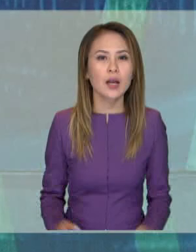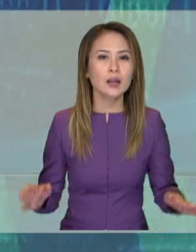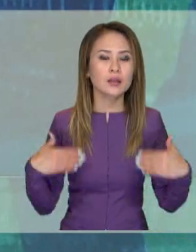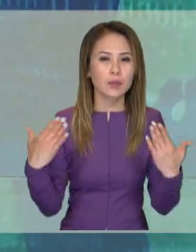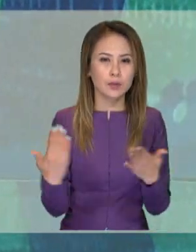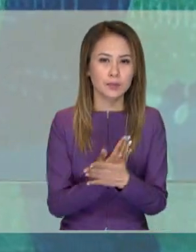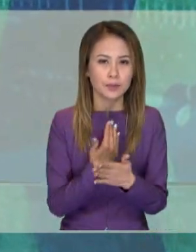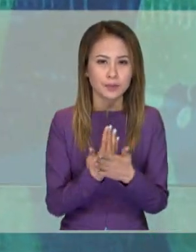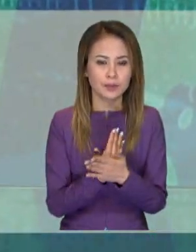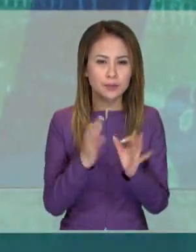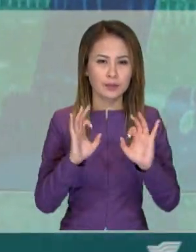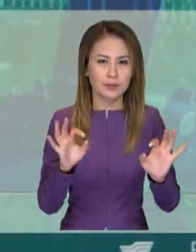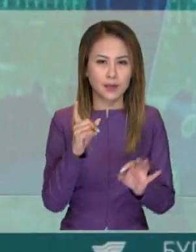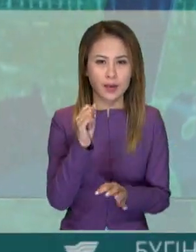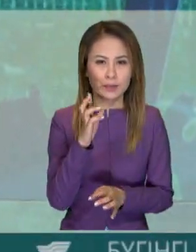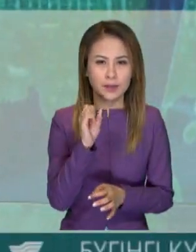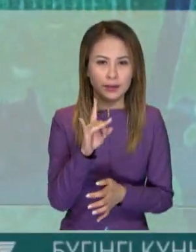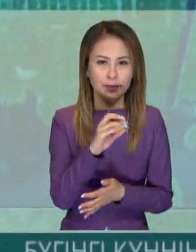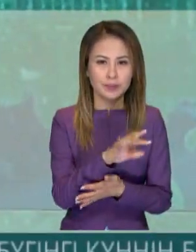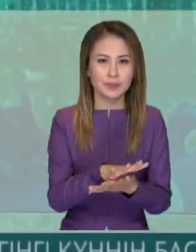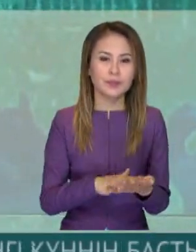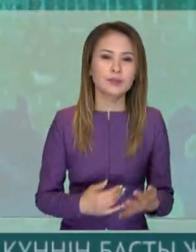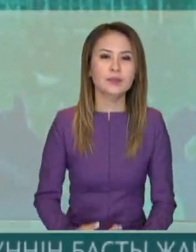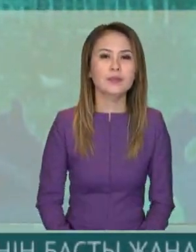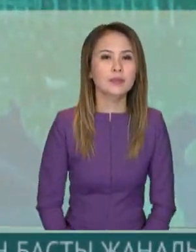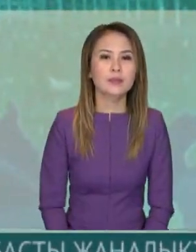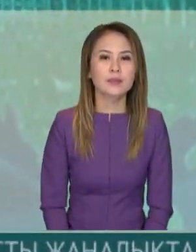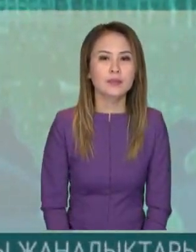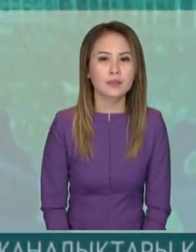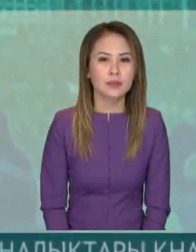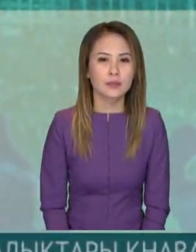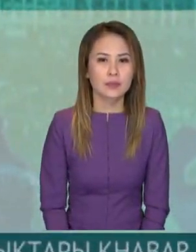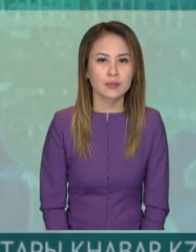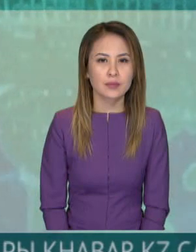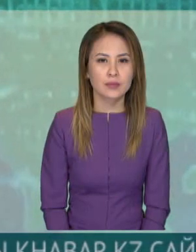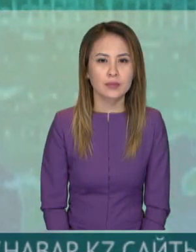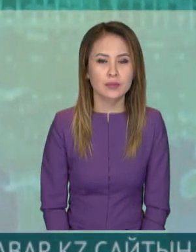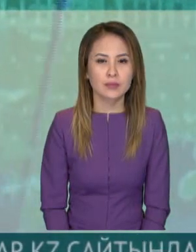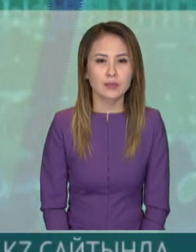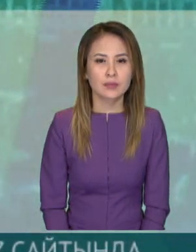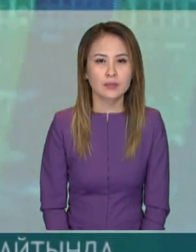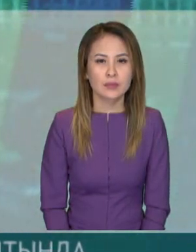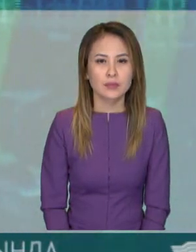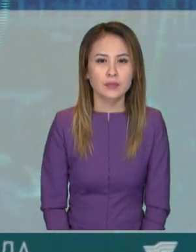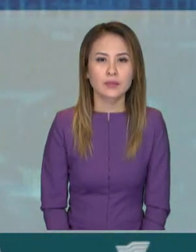Армыстар, құрметті көрімен, тікелей эфирде хабар арнасын жаңалықтары. Сіздермен Сағыныш Әбікей және сурдодырмашы Жанбота